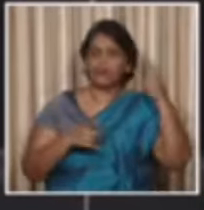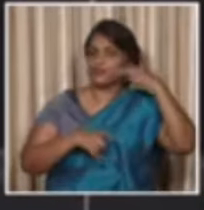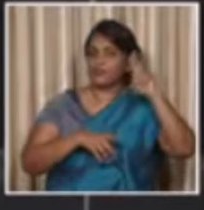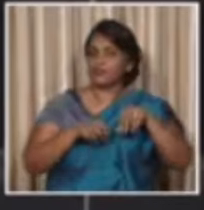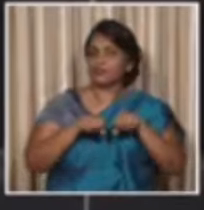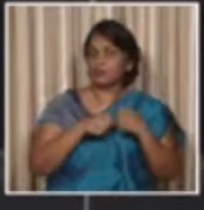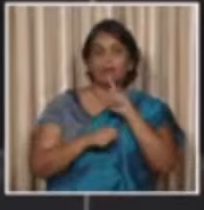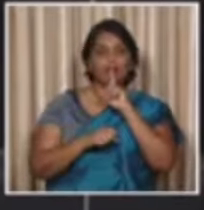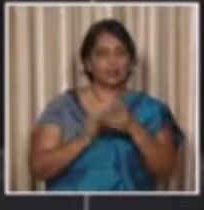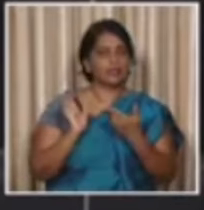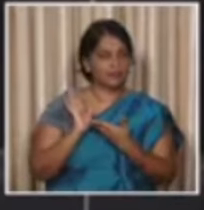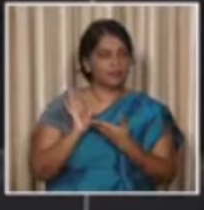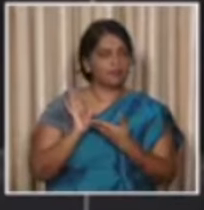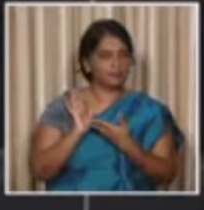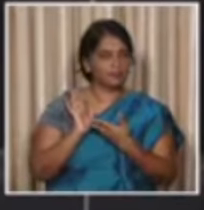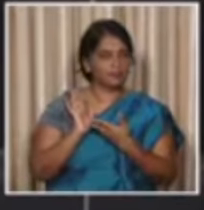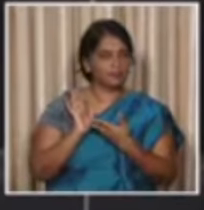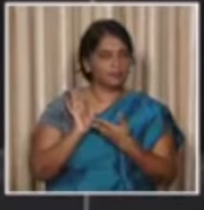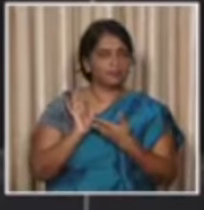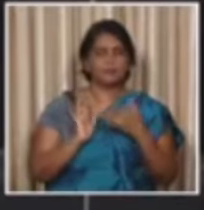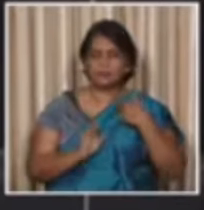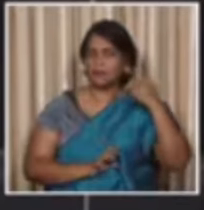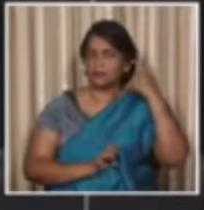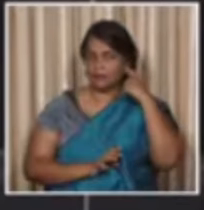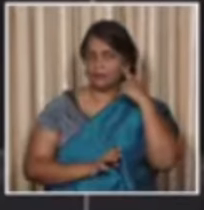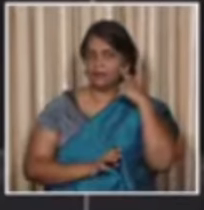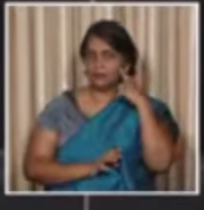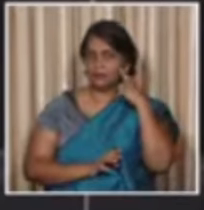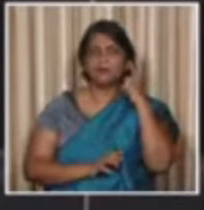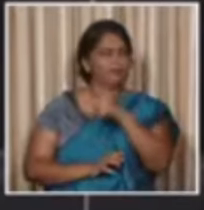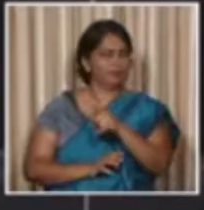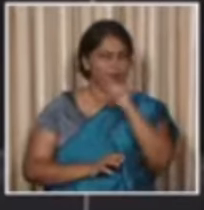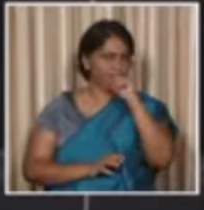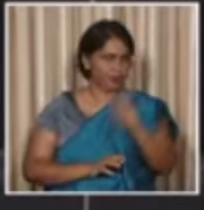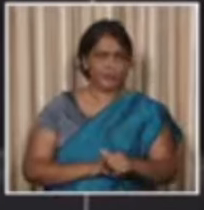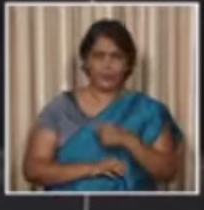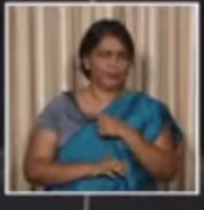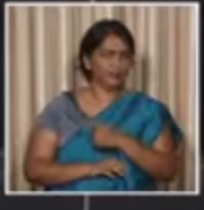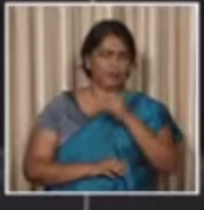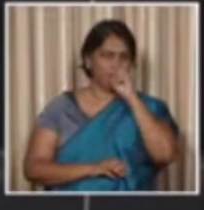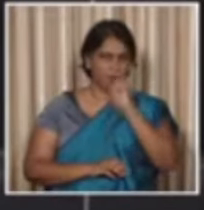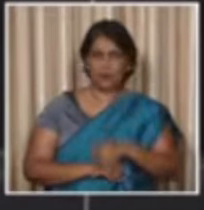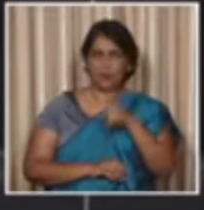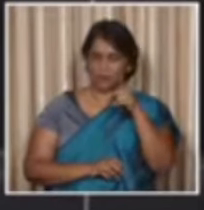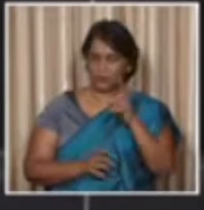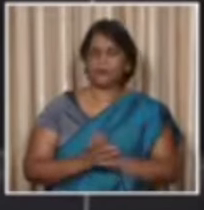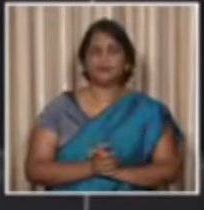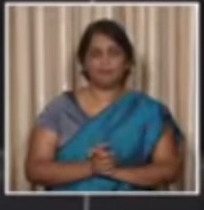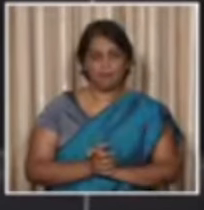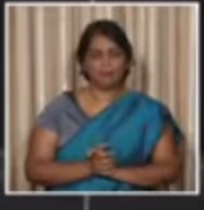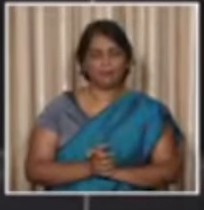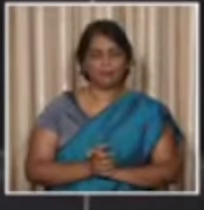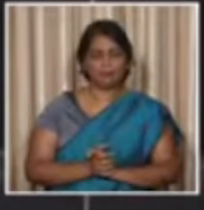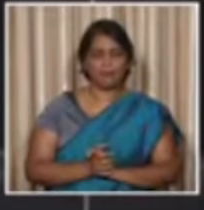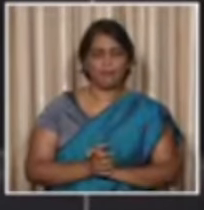යෝජනාවේ වගන්තිය කියන්නේ ඒකයි. මම හිතනවා ඒ සම්පූර්ණ අසත්‍යයක්. This